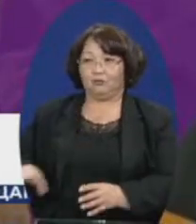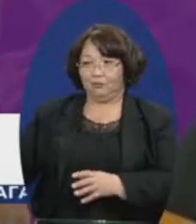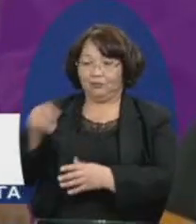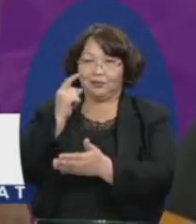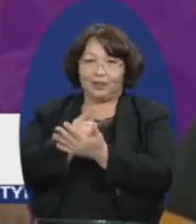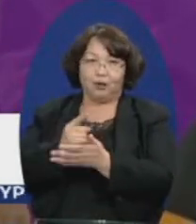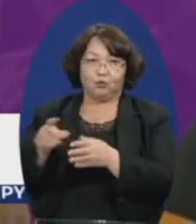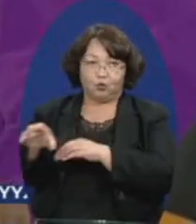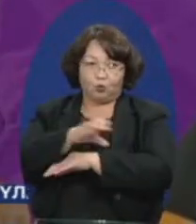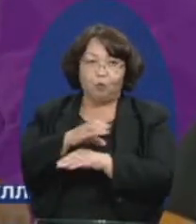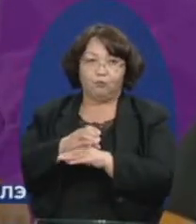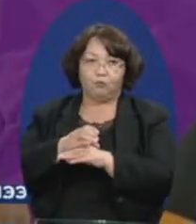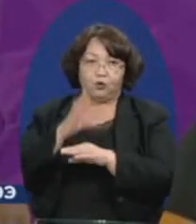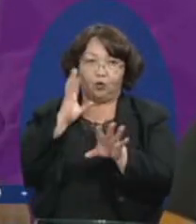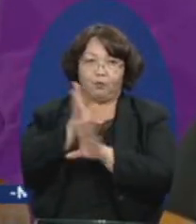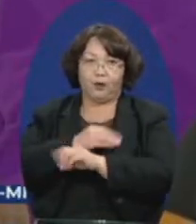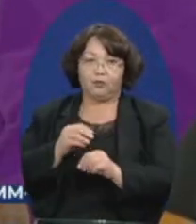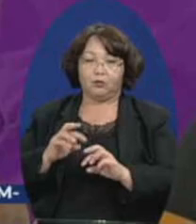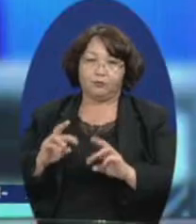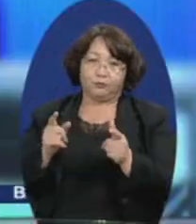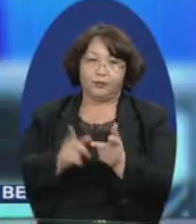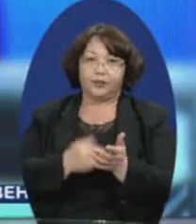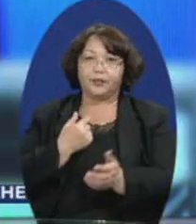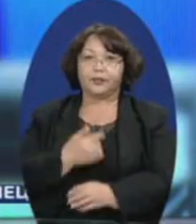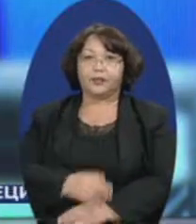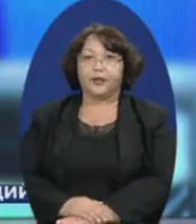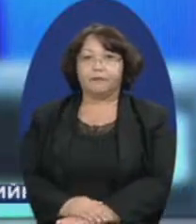гэж үзэж байна. Зөвхөн орон нутгийн